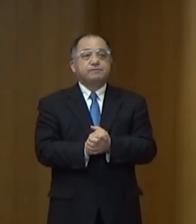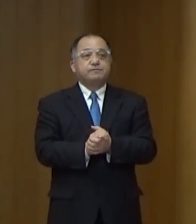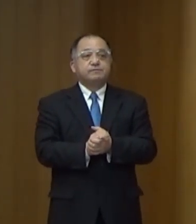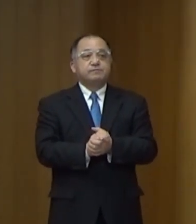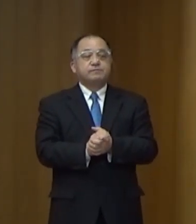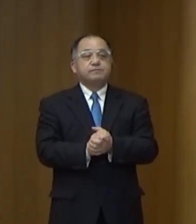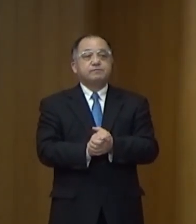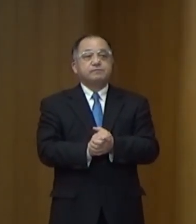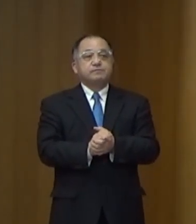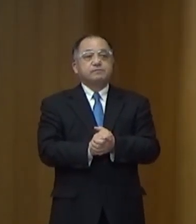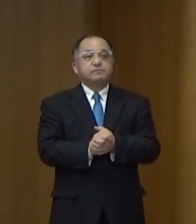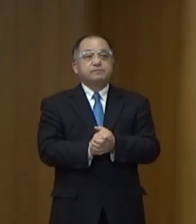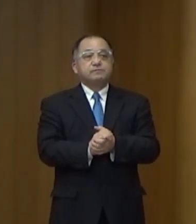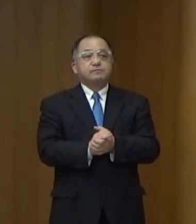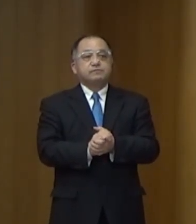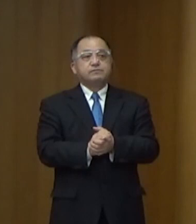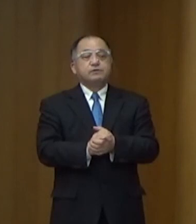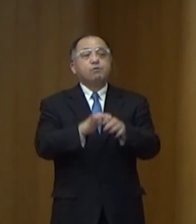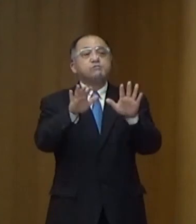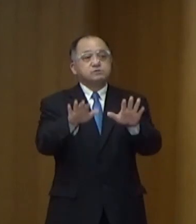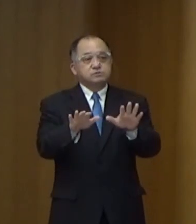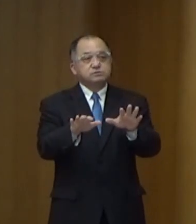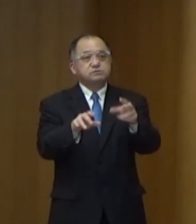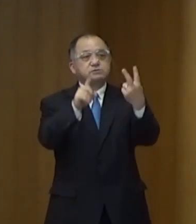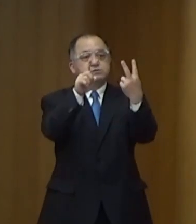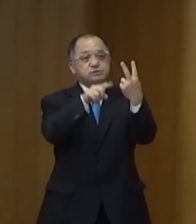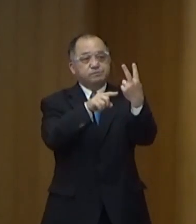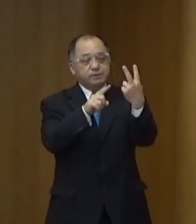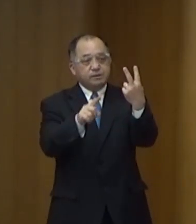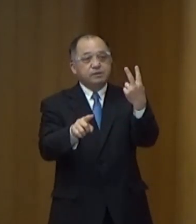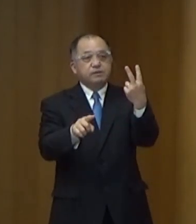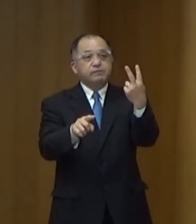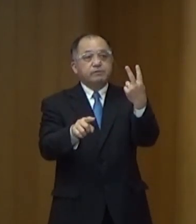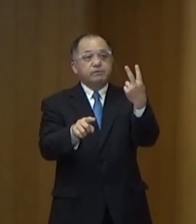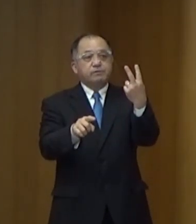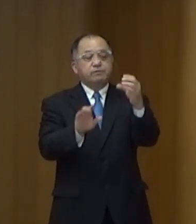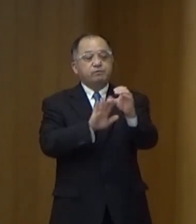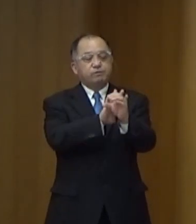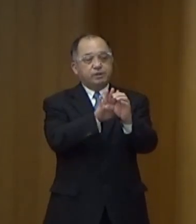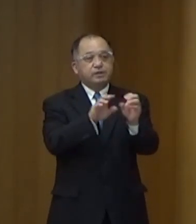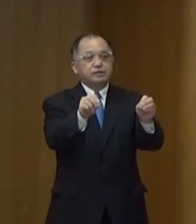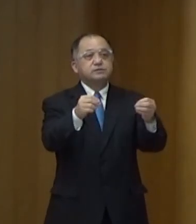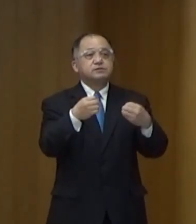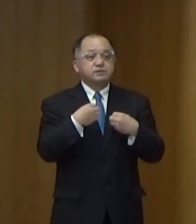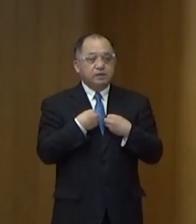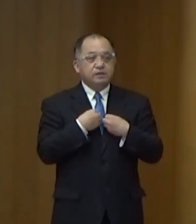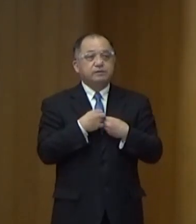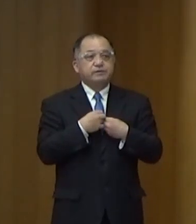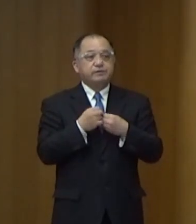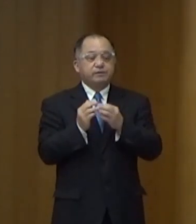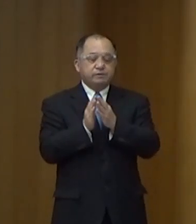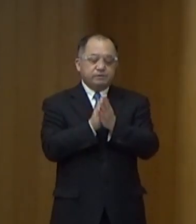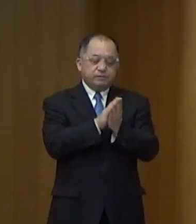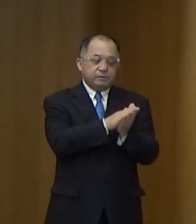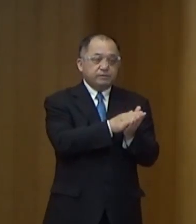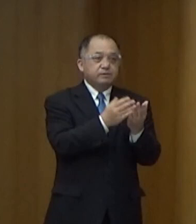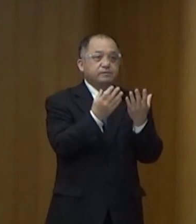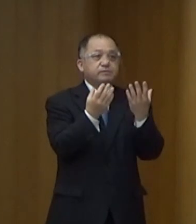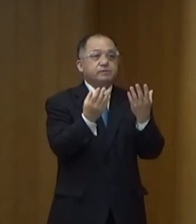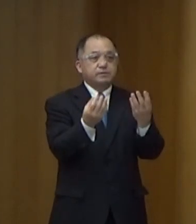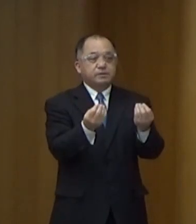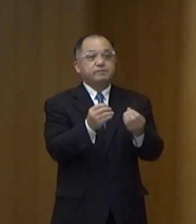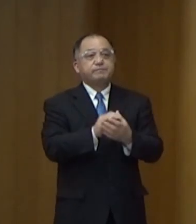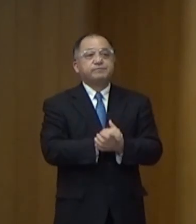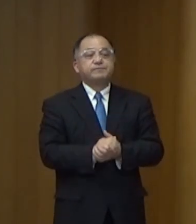はじめに本日2名の方が新型コロナウイルスに感染をされお亡くなりになったことが確